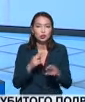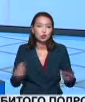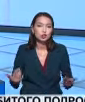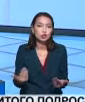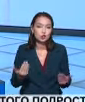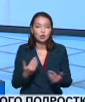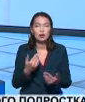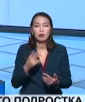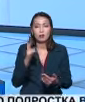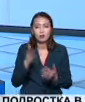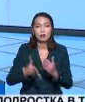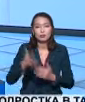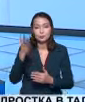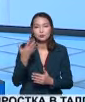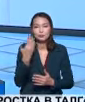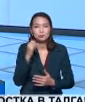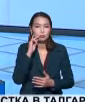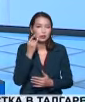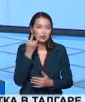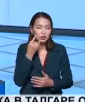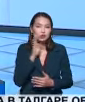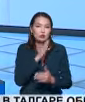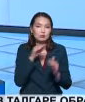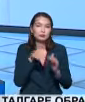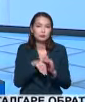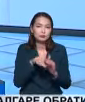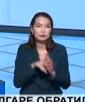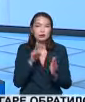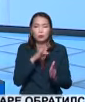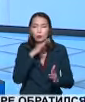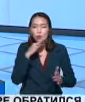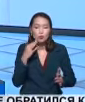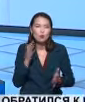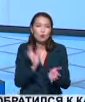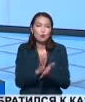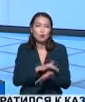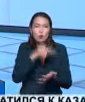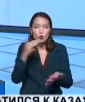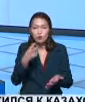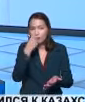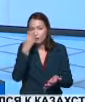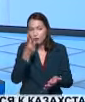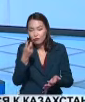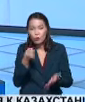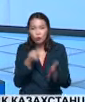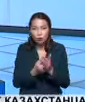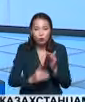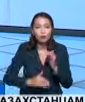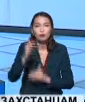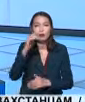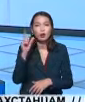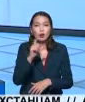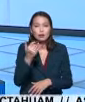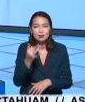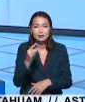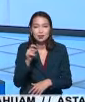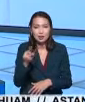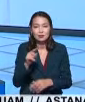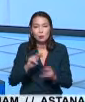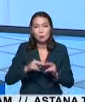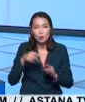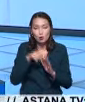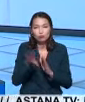в Павлодаре. Женщина накопила в квартире 100 килограммов мусора, и зловоние от отходов доходит до верхних этажей. Из-за нее подъезд заполонили